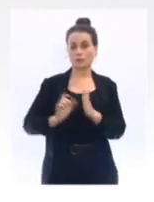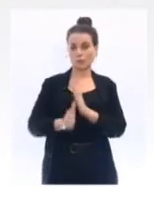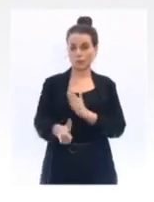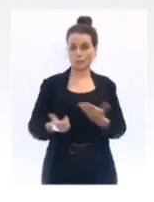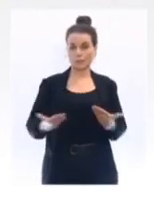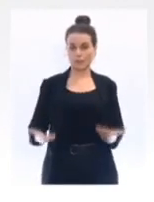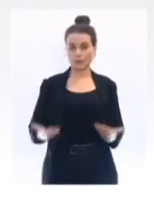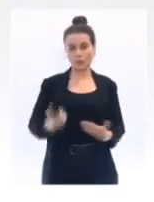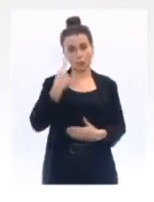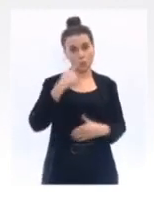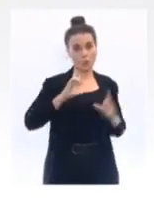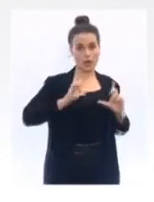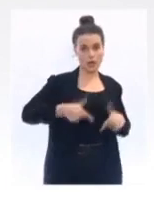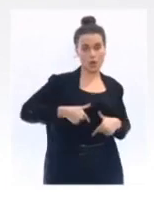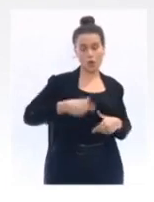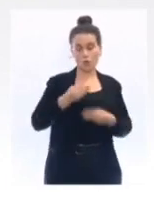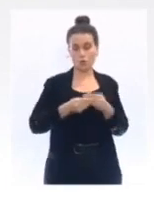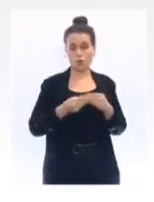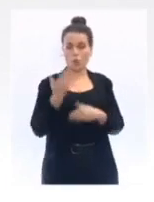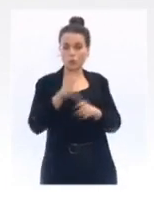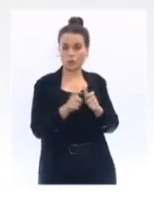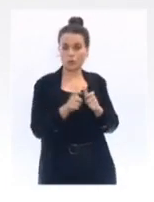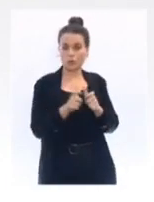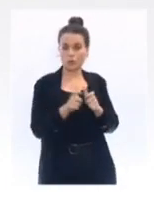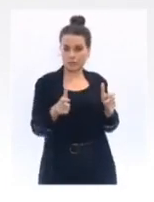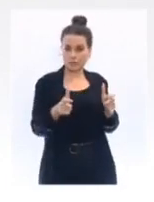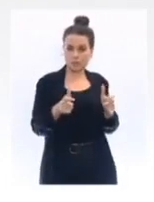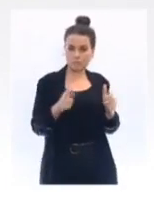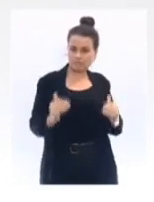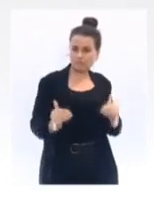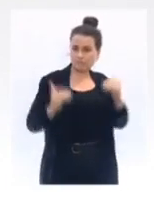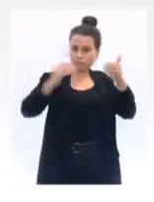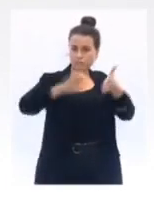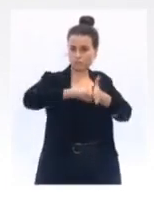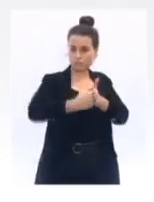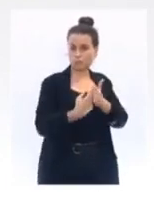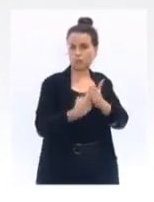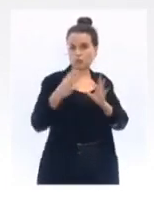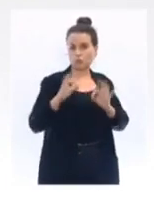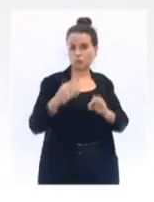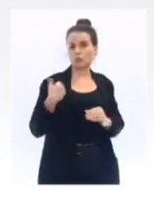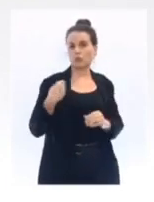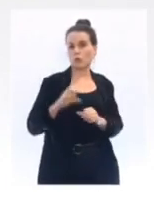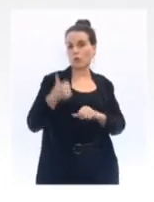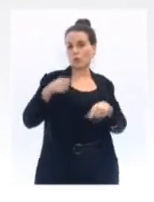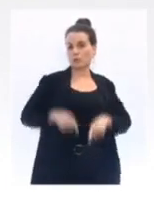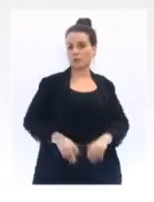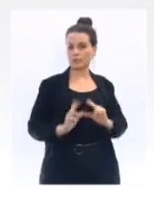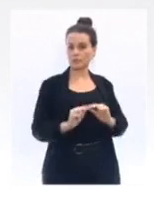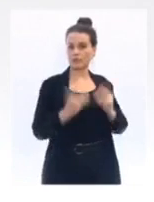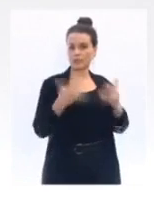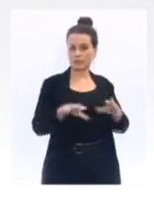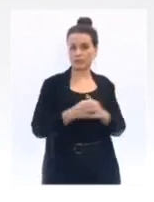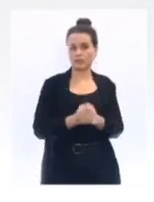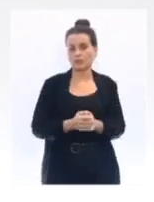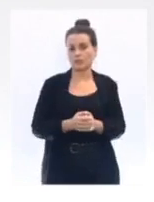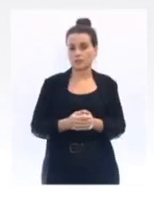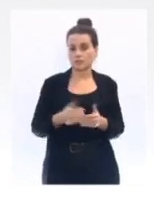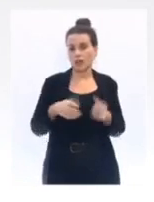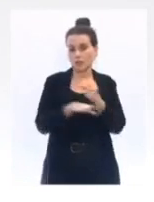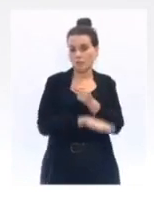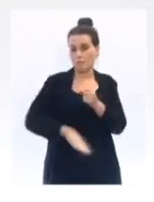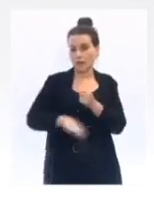schéma de base a été préparé depuis le mois de juillet avec les autorités sanitaires dans l'hypothèse d'un retour d'une circulation très active du virus. Il